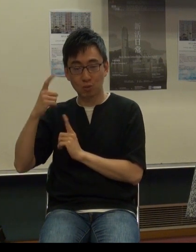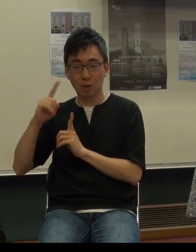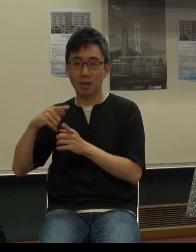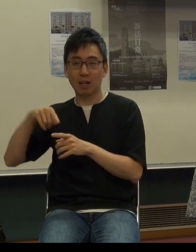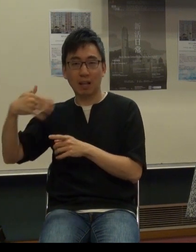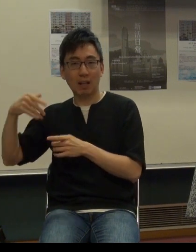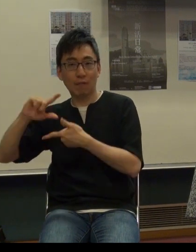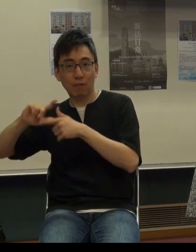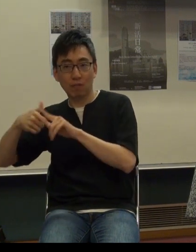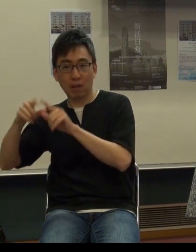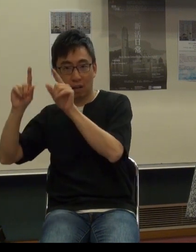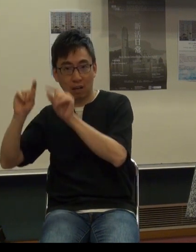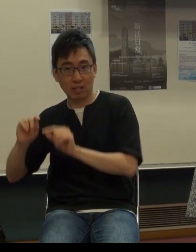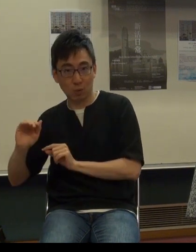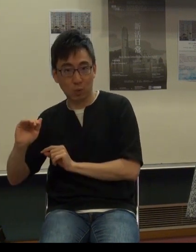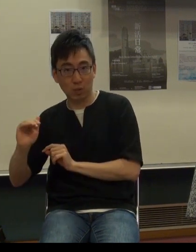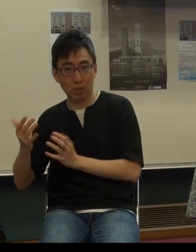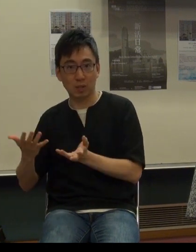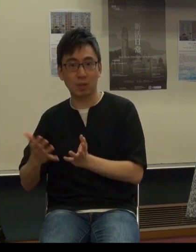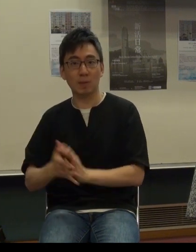法嚟展示佢嘅風格咧？